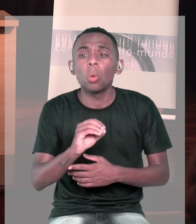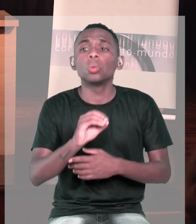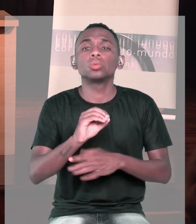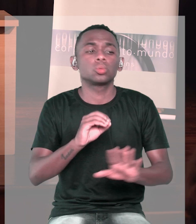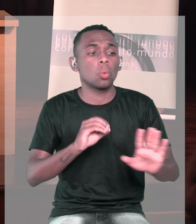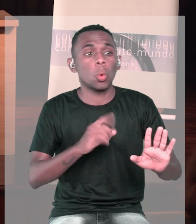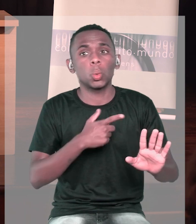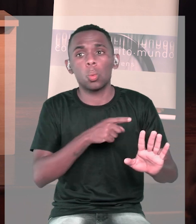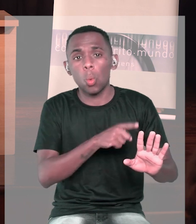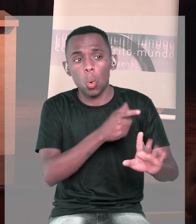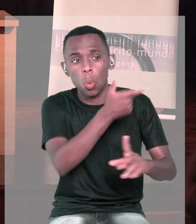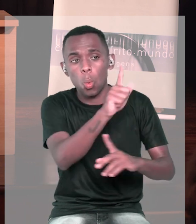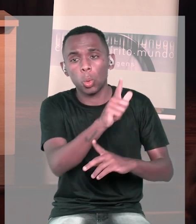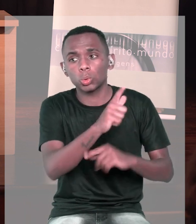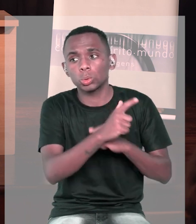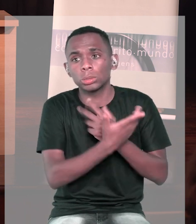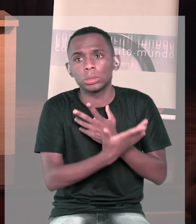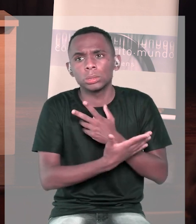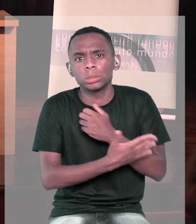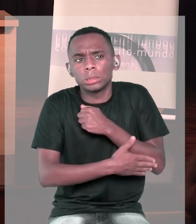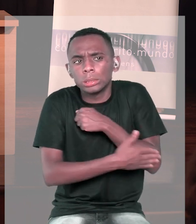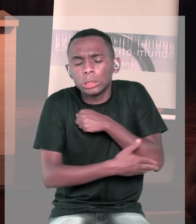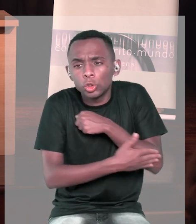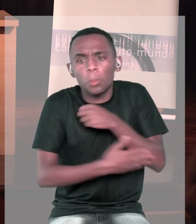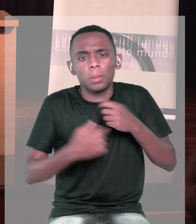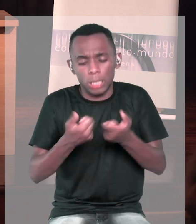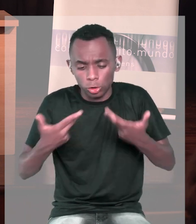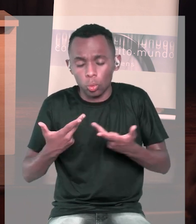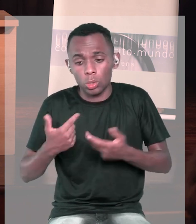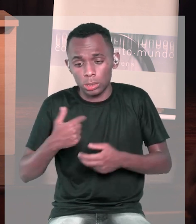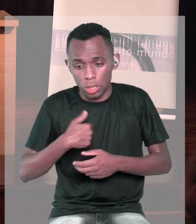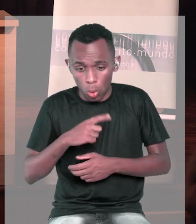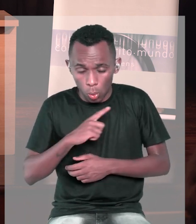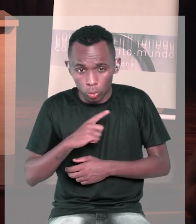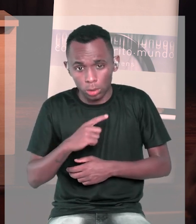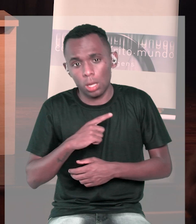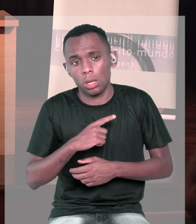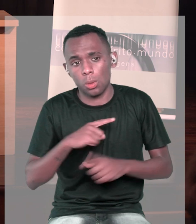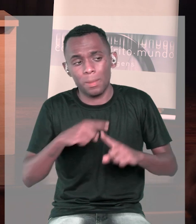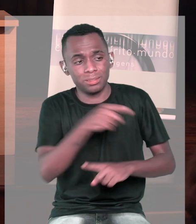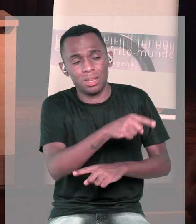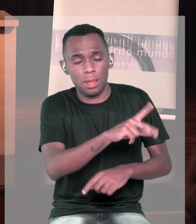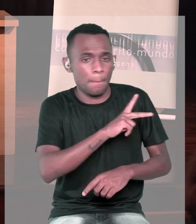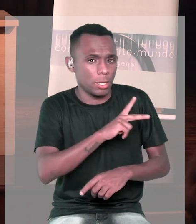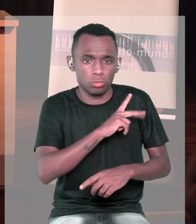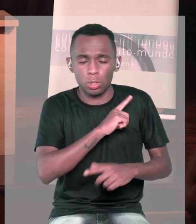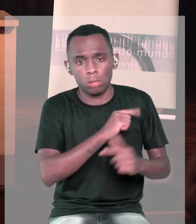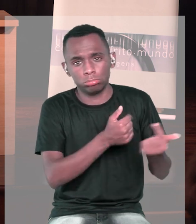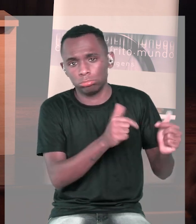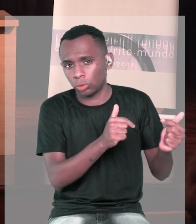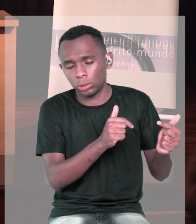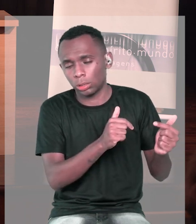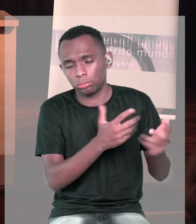fique ciumento do que eu possuo, do que possuir de fato alguma coisa. Alors que le plaisir est un